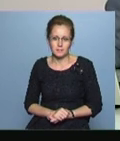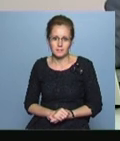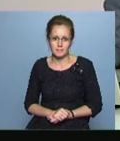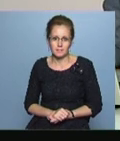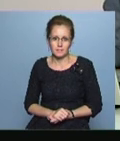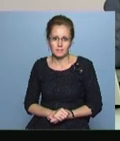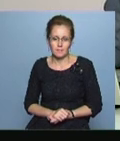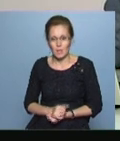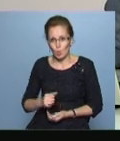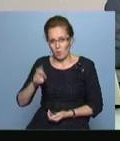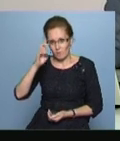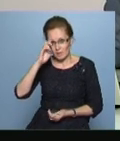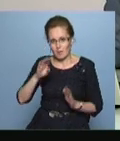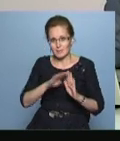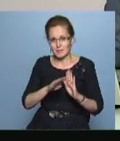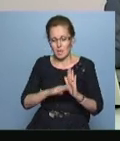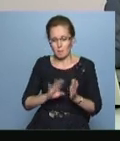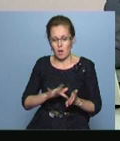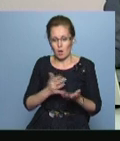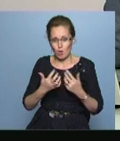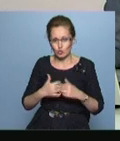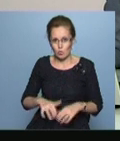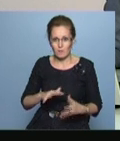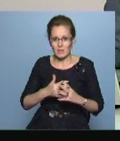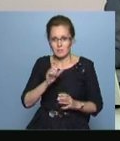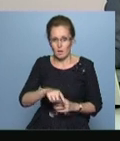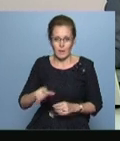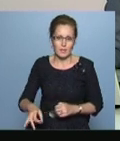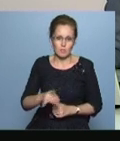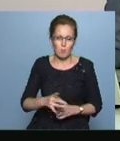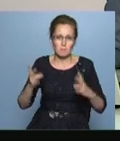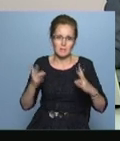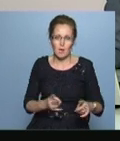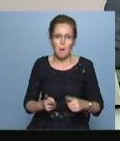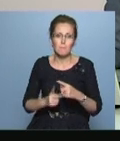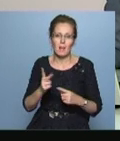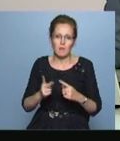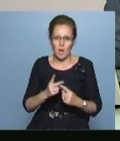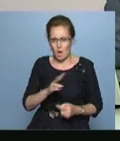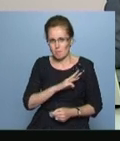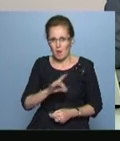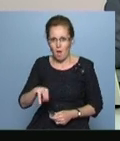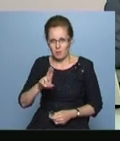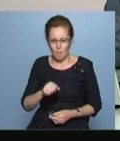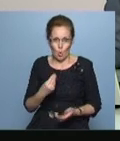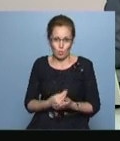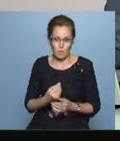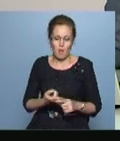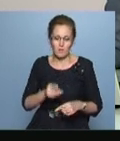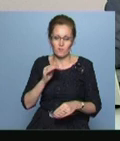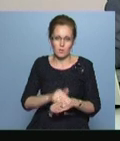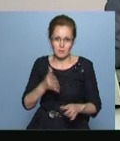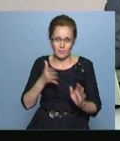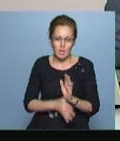По федеральной системе расчетов селяне республики пострадали на 1,5 миллиарда рублей. Это фактические затраты на посевную, а